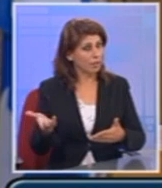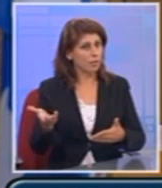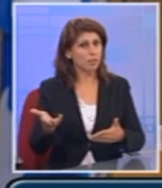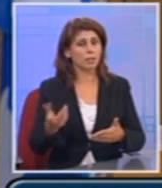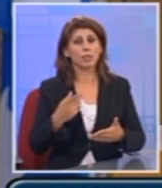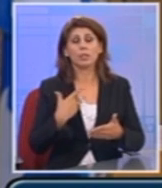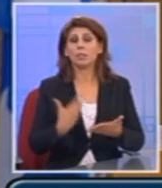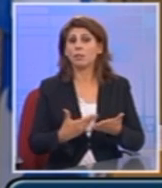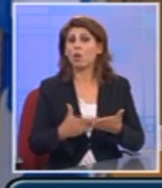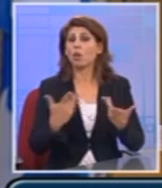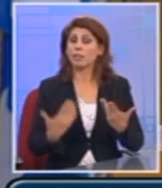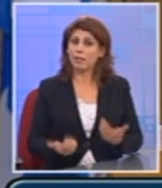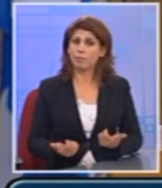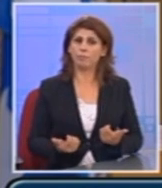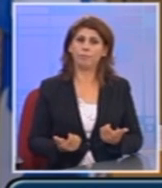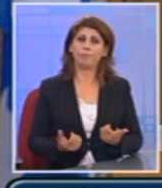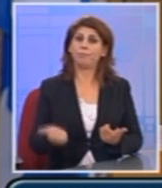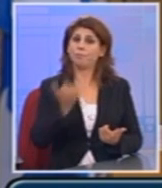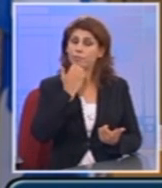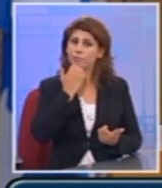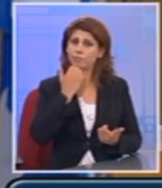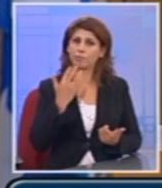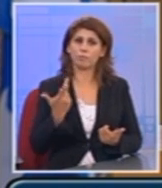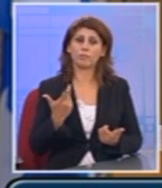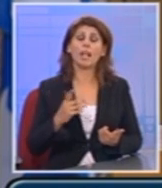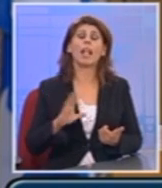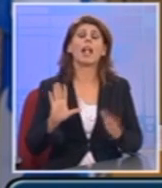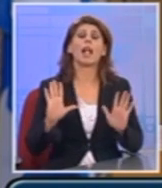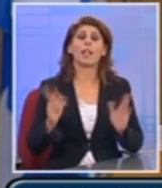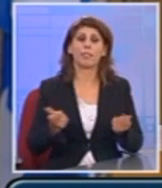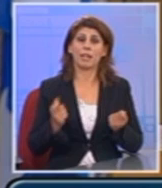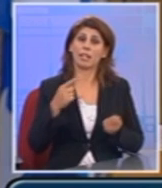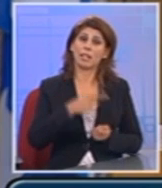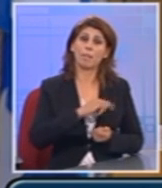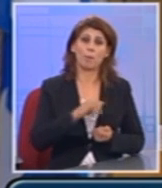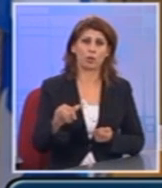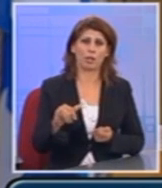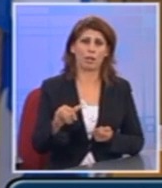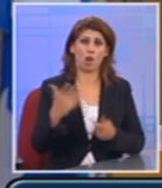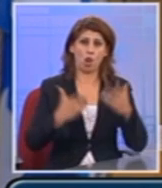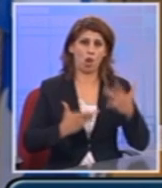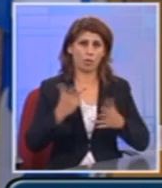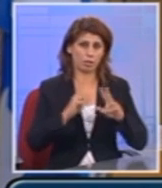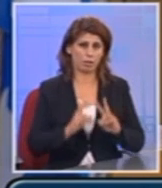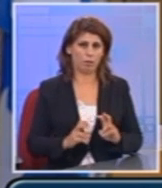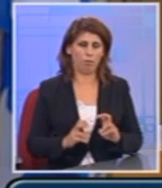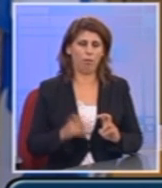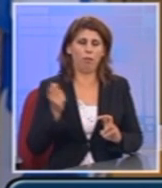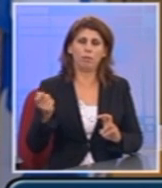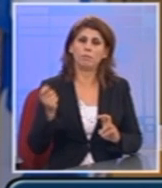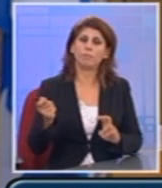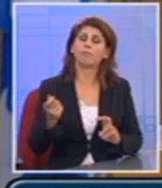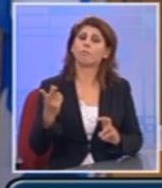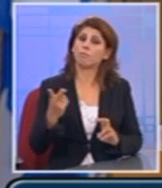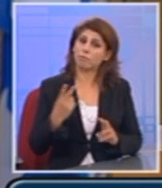του ότι έχει υπάρξει σφάλμα το γεγονός ότι δεν έγινε εκεί ποτέ λογιστικός έλεγχος του χρέους είναι